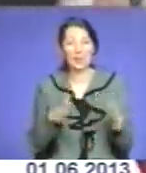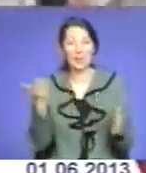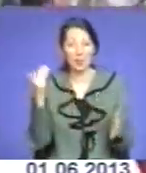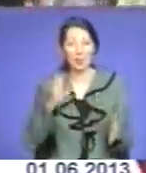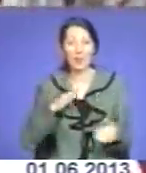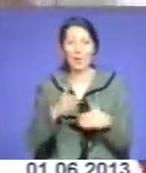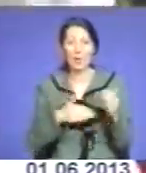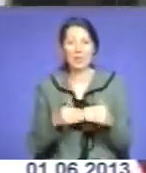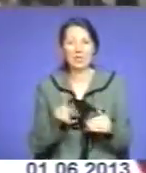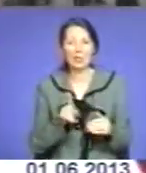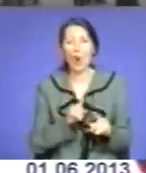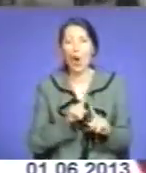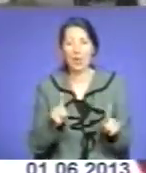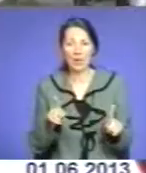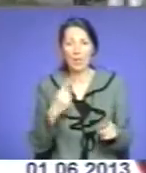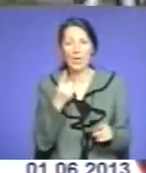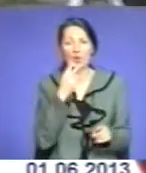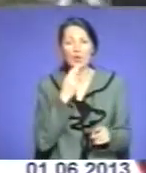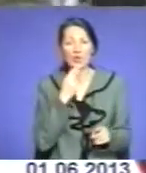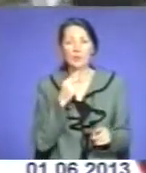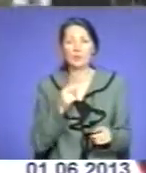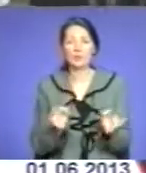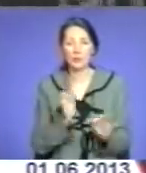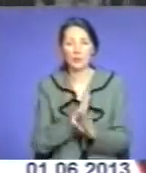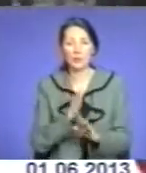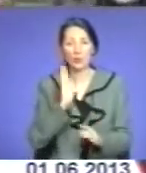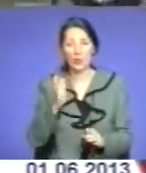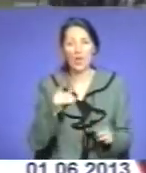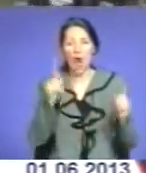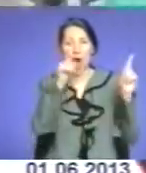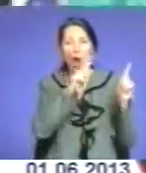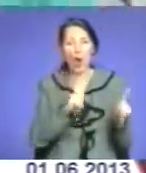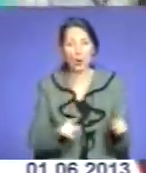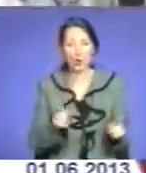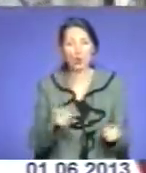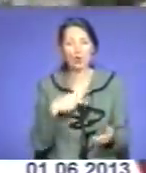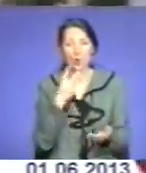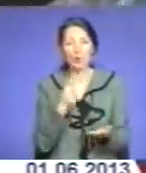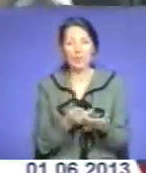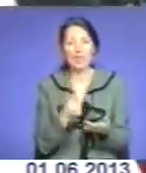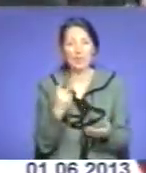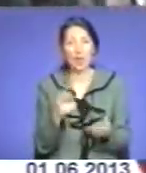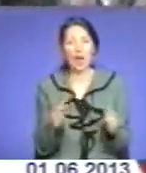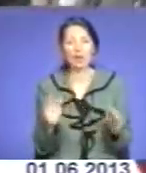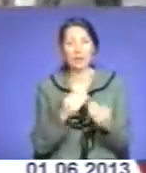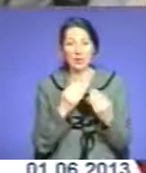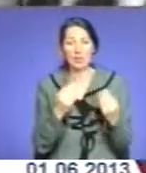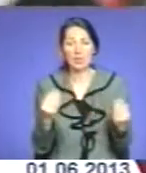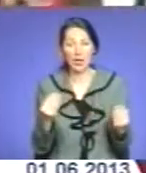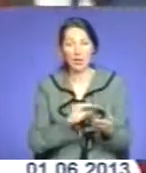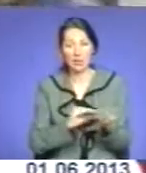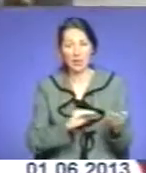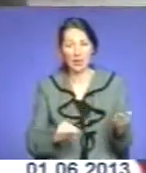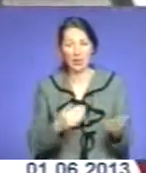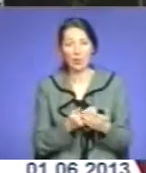ніж оригінальними. 1 червня синоптики прогнозували грози, тож передбачили два сценарії – якщо прогнози справдяться і якщо